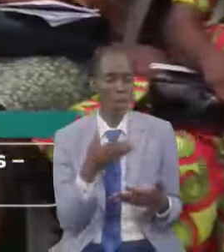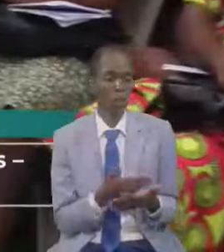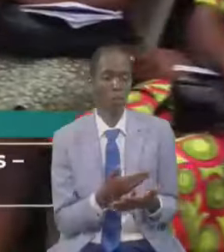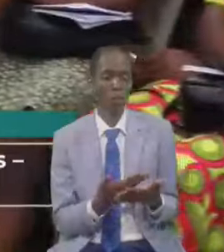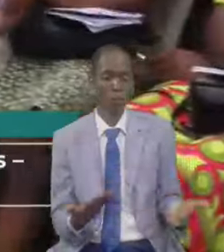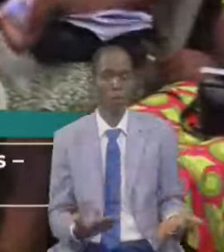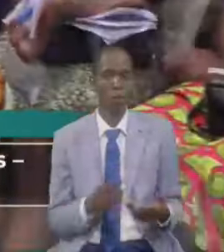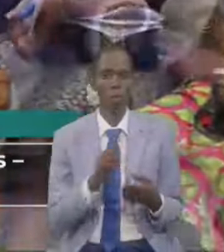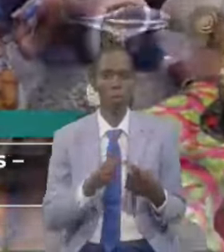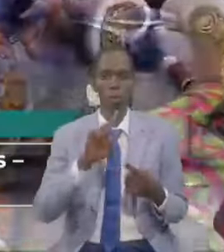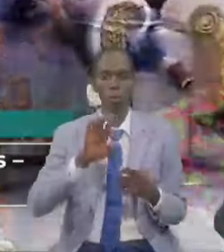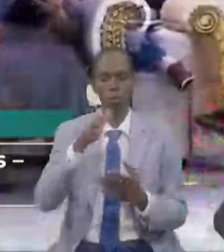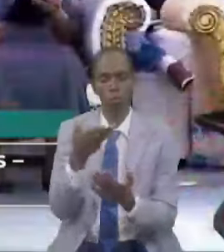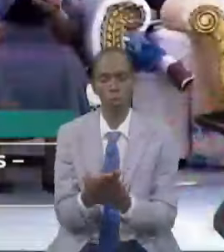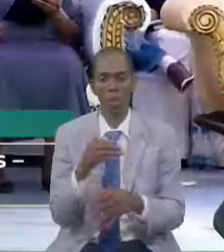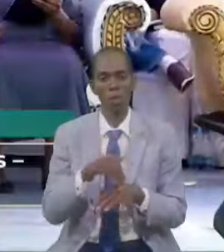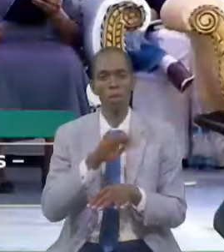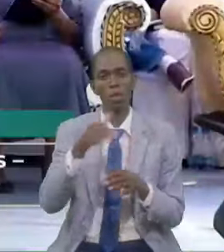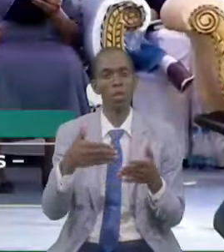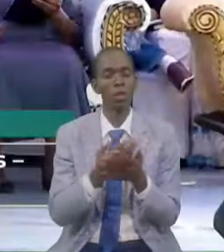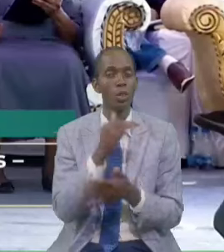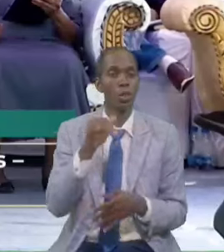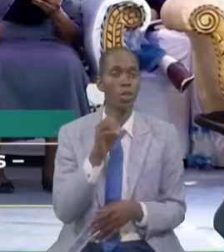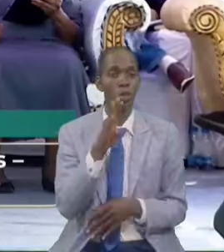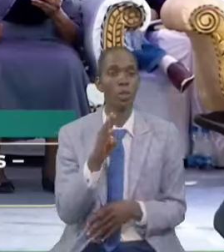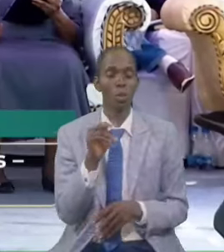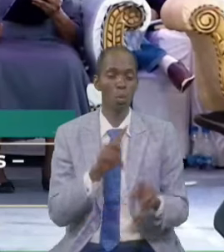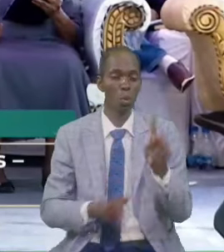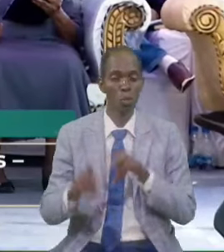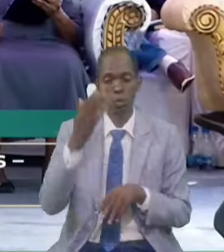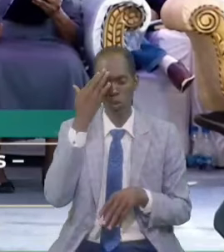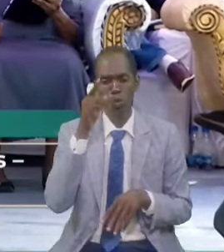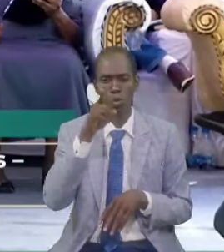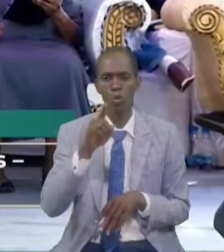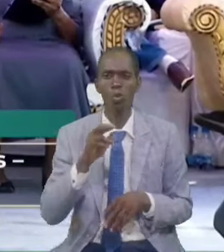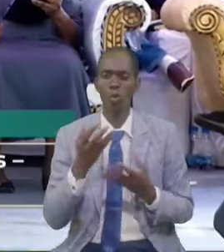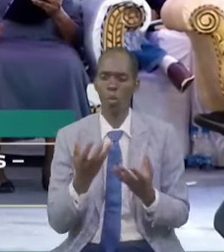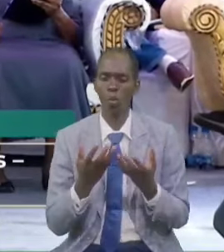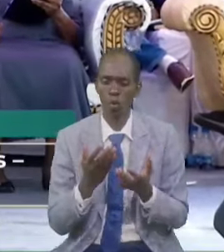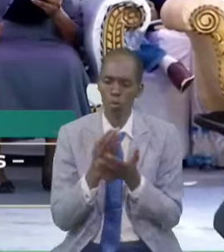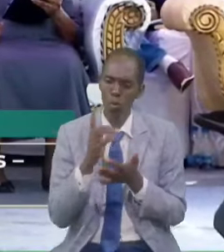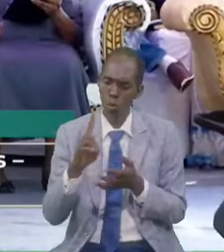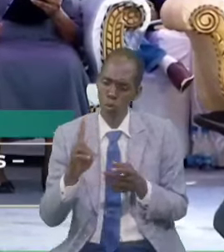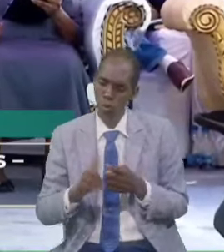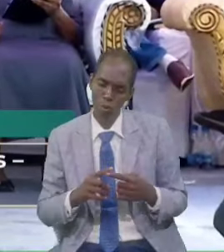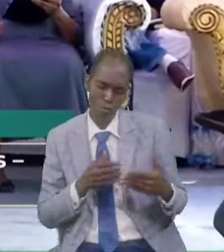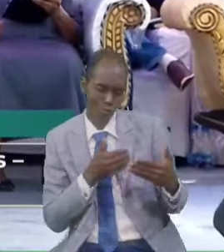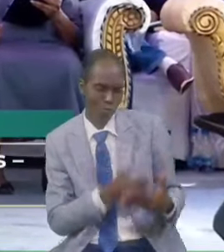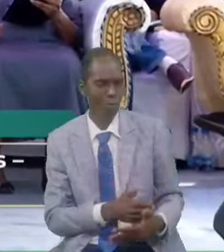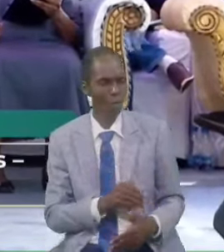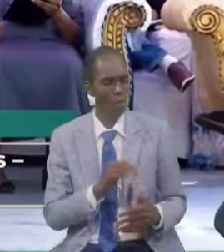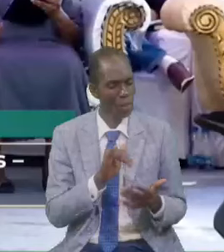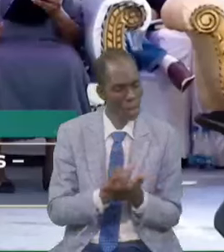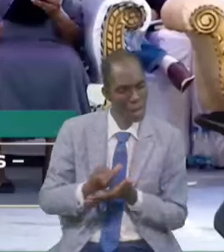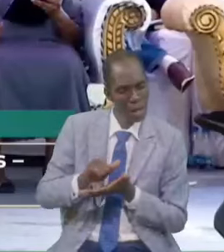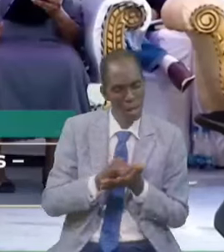job. నువ్వు క్రొత్త ఉద్యోగంలోకి వస్తే. They know you are hungry for somebody to be by your side that will tell you that's what we do here,